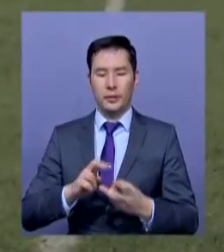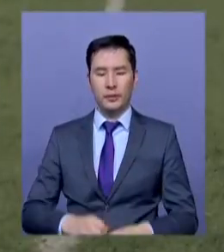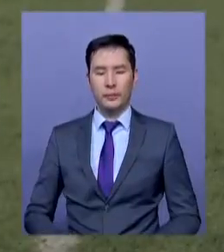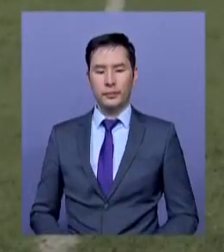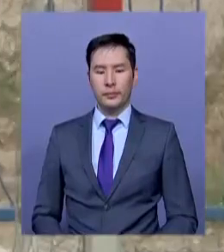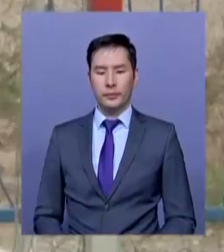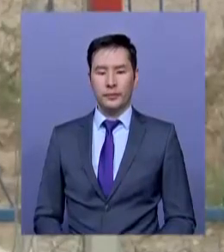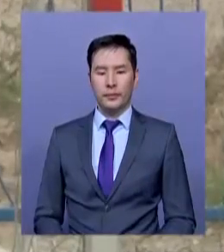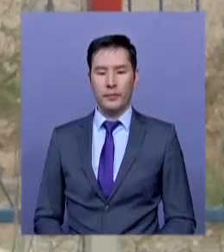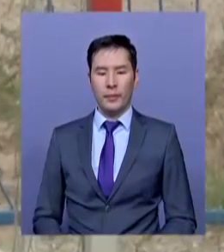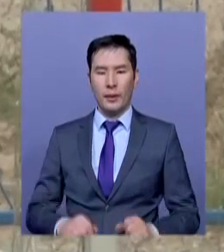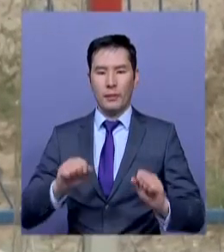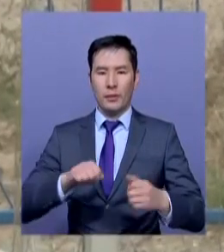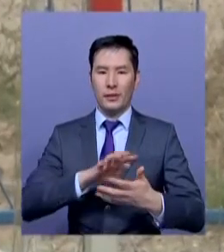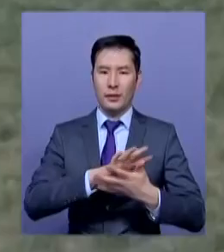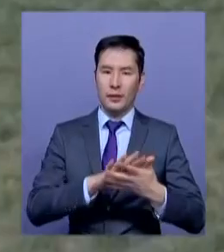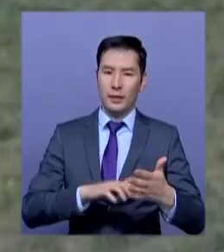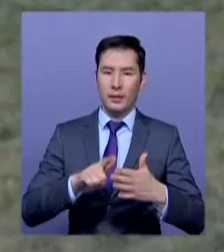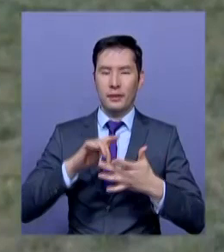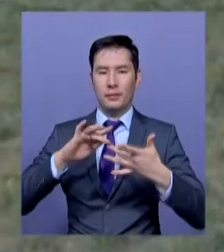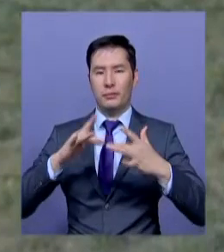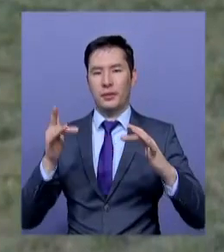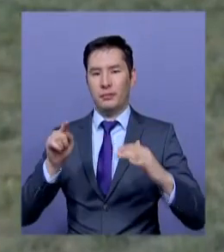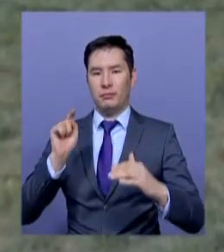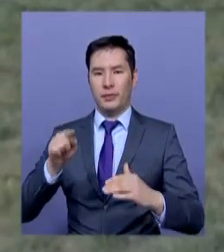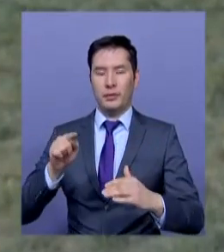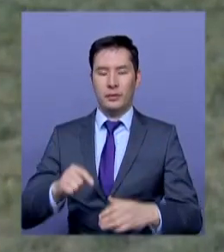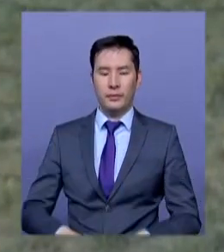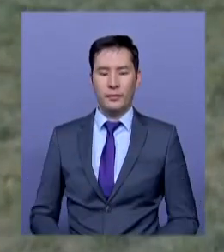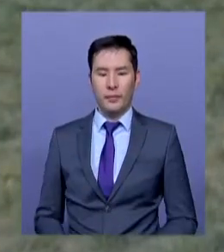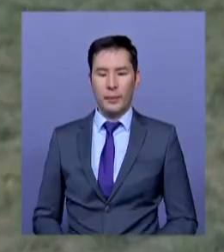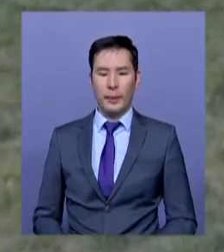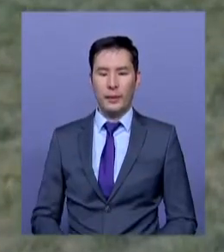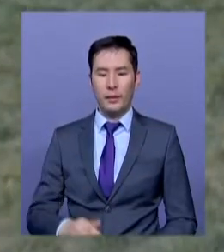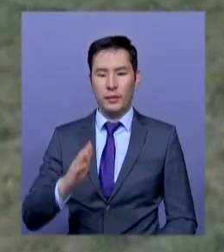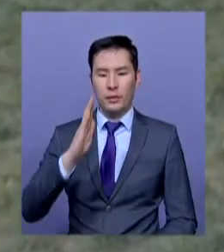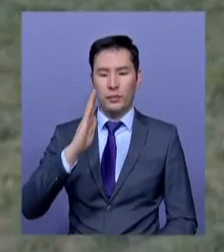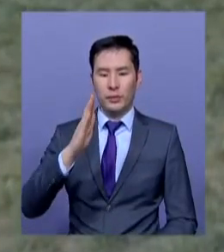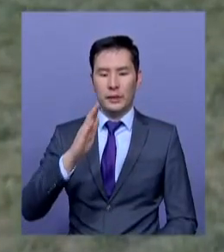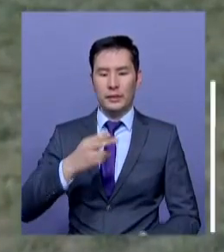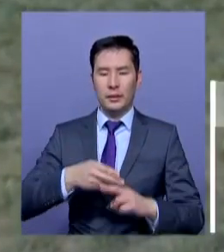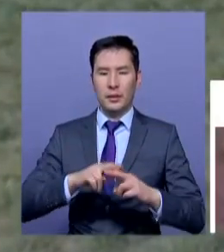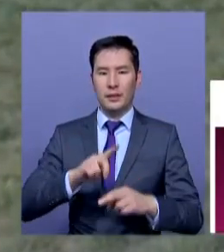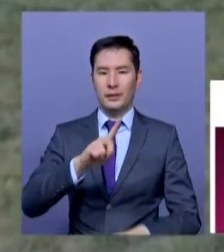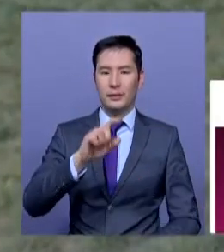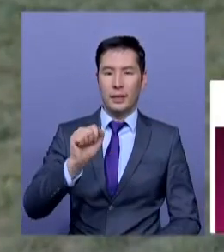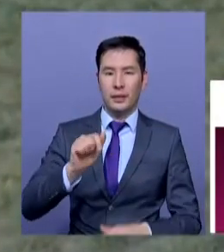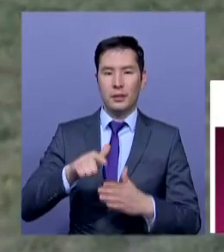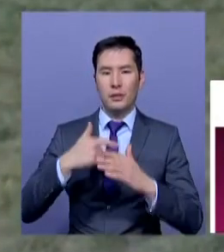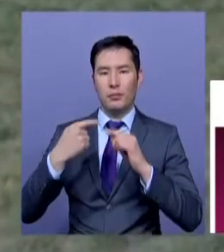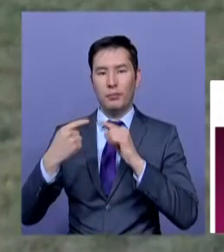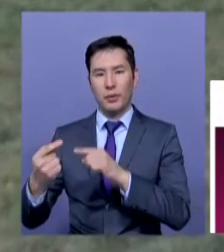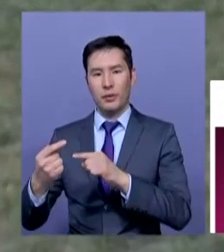қағаз түрінде дауыс беруіне болады. Будет этап голосования за проекты жителей. Егер